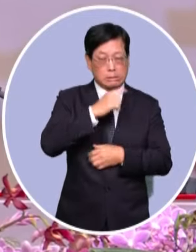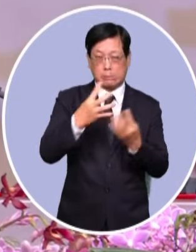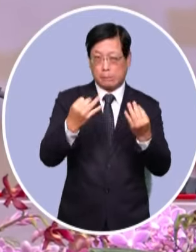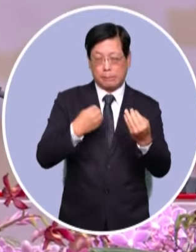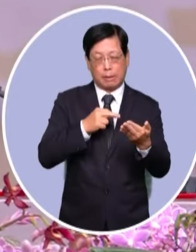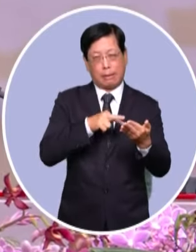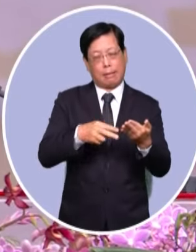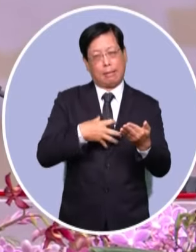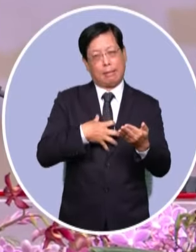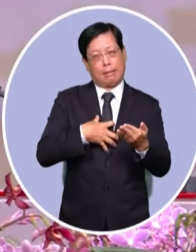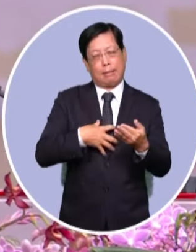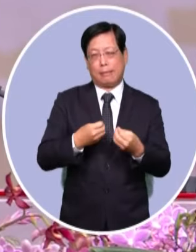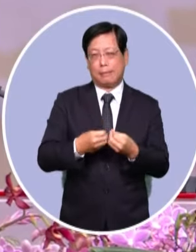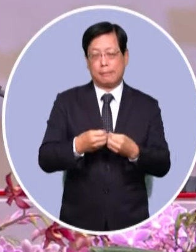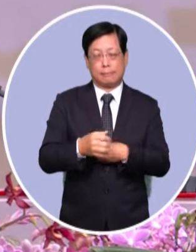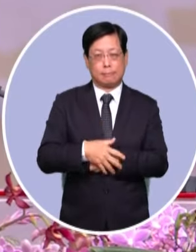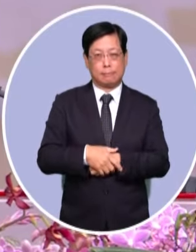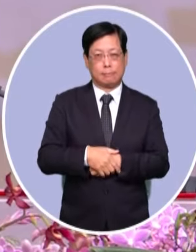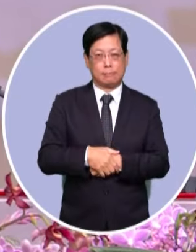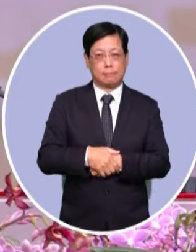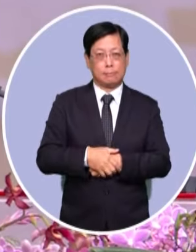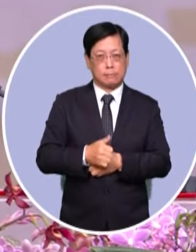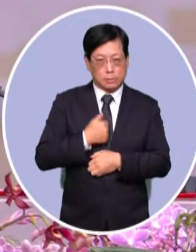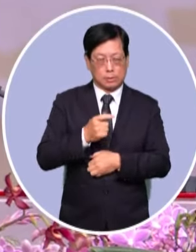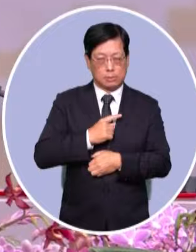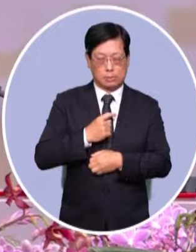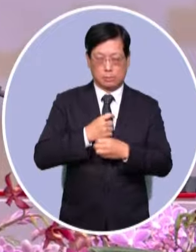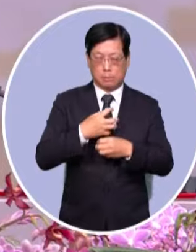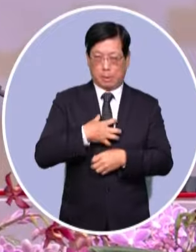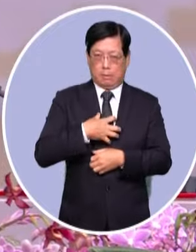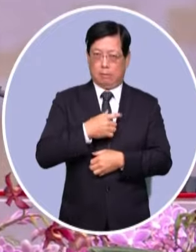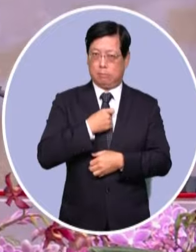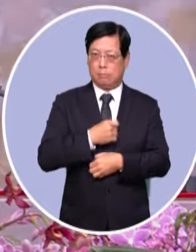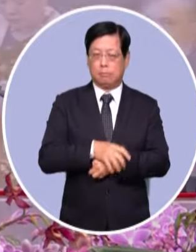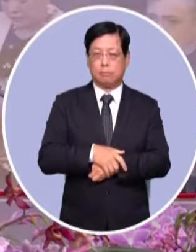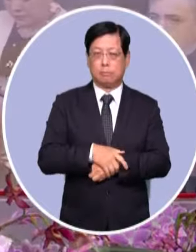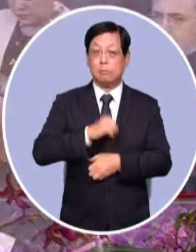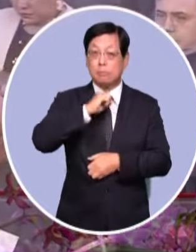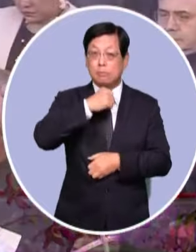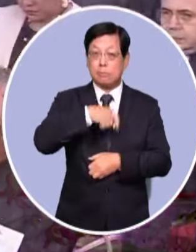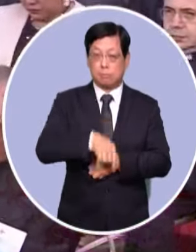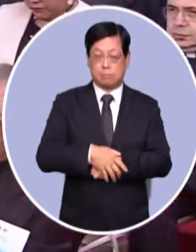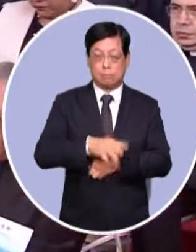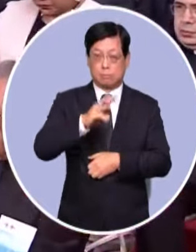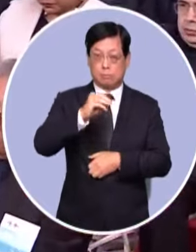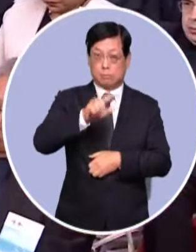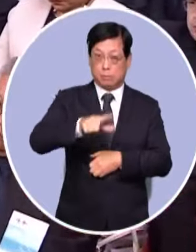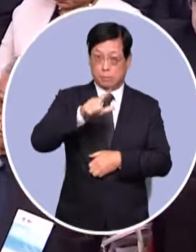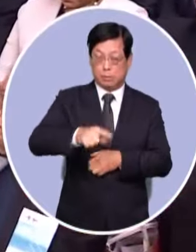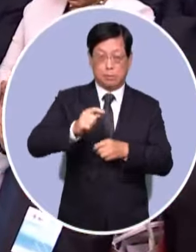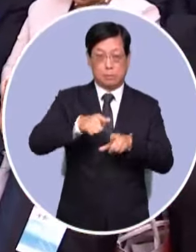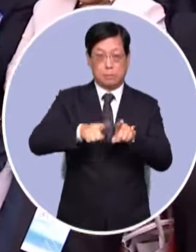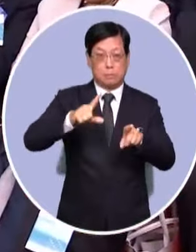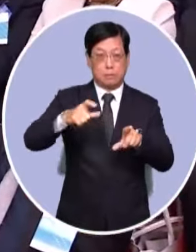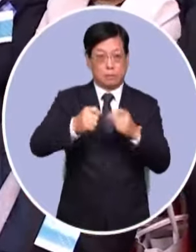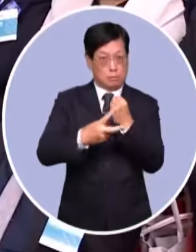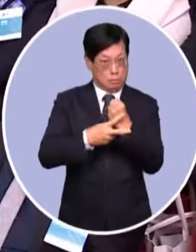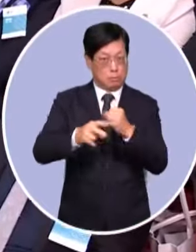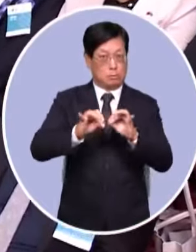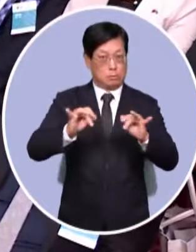字，我们不得不惊恐。台湾36000平方公里的土